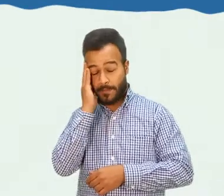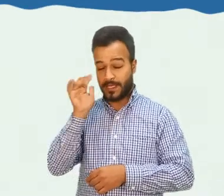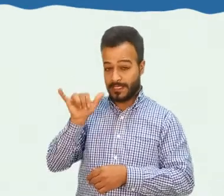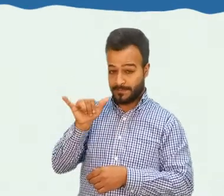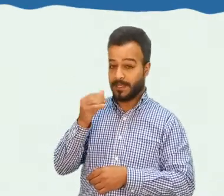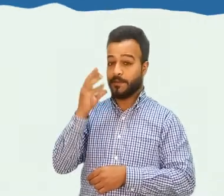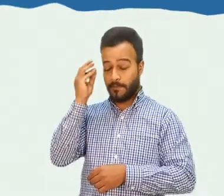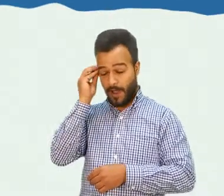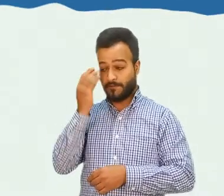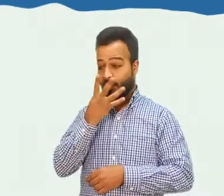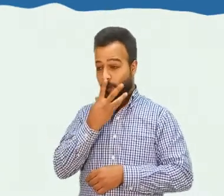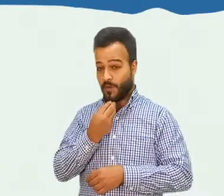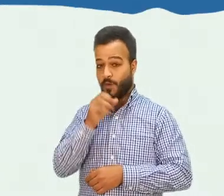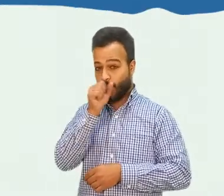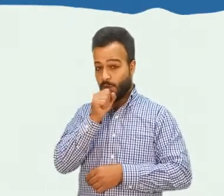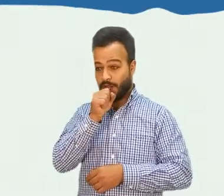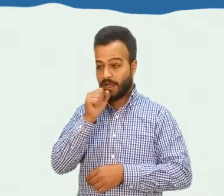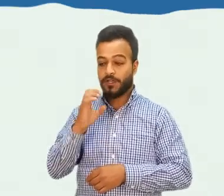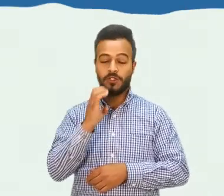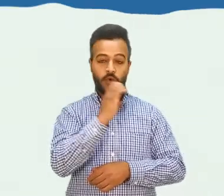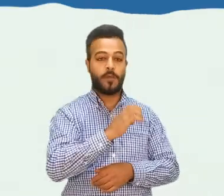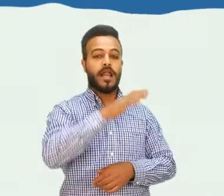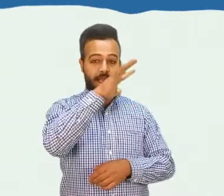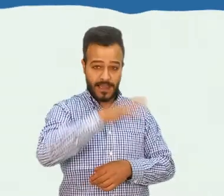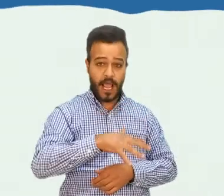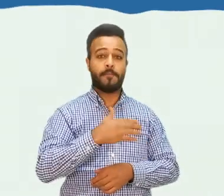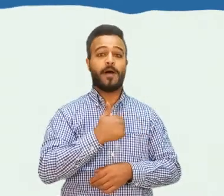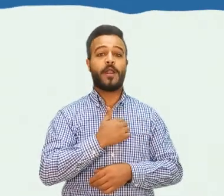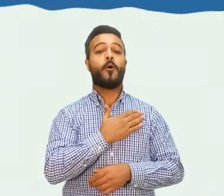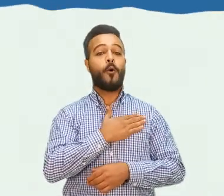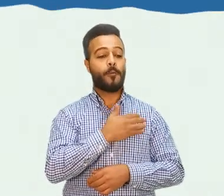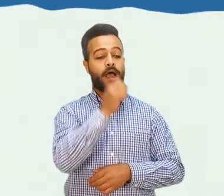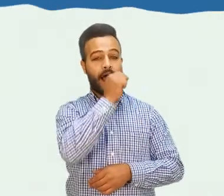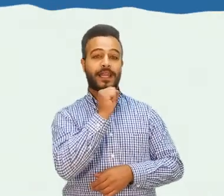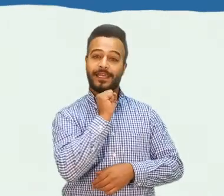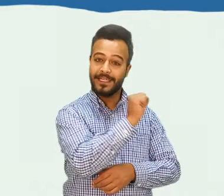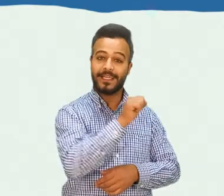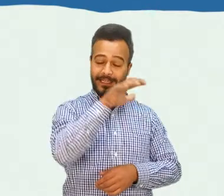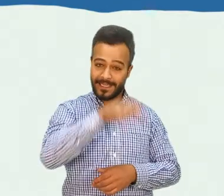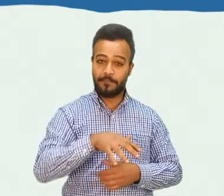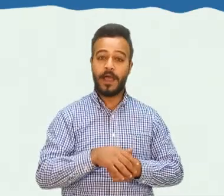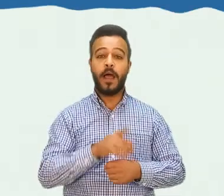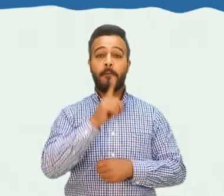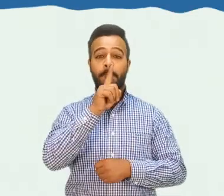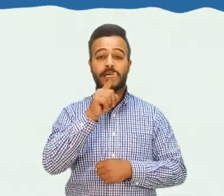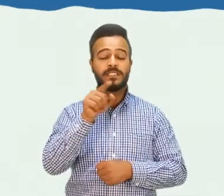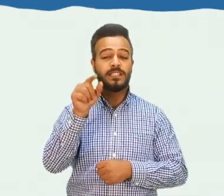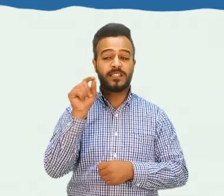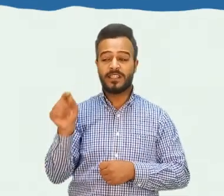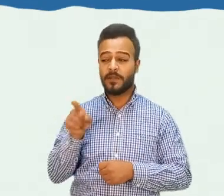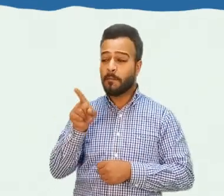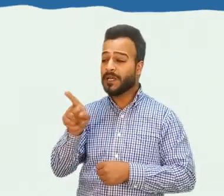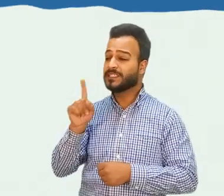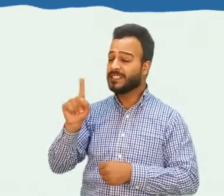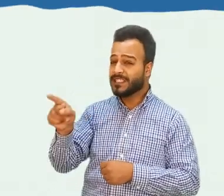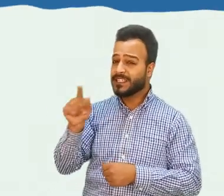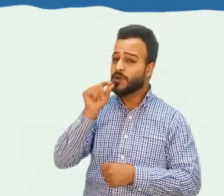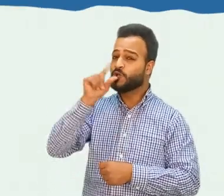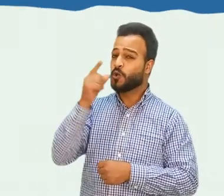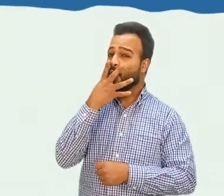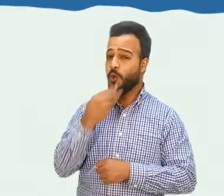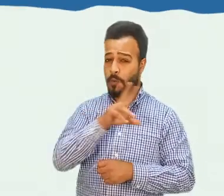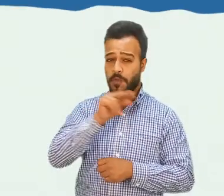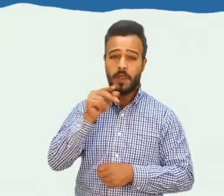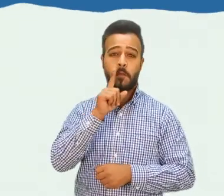ياسمين؟ أجل، وأنا أحب أن أغني لك، لكن صوتك ليس كصوت